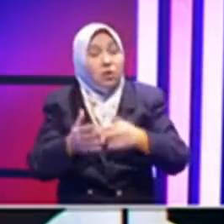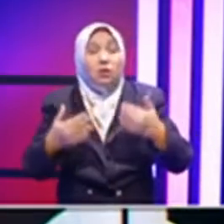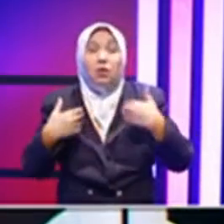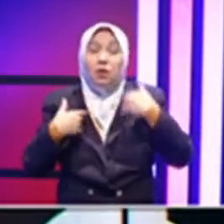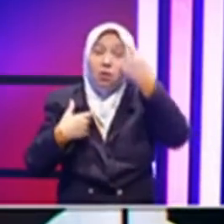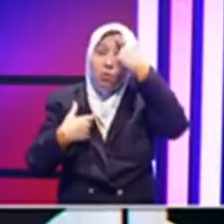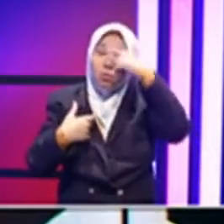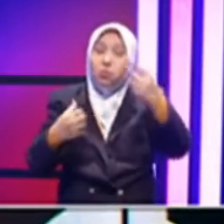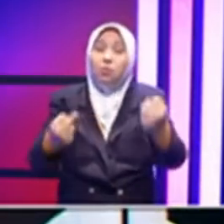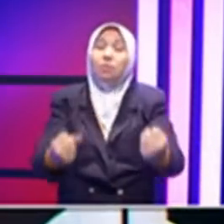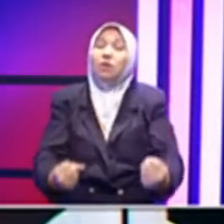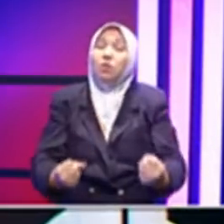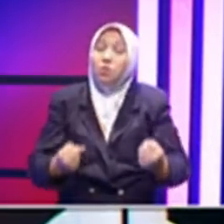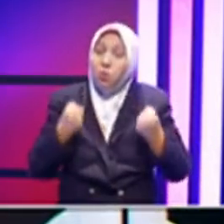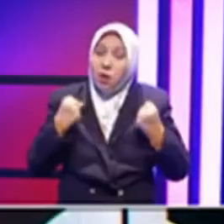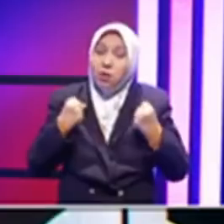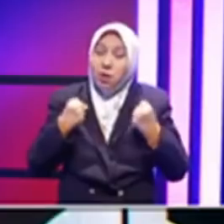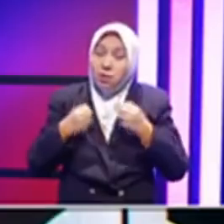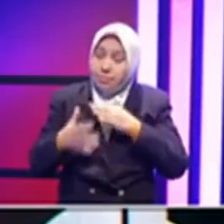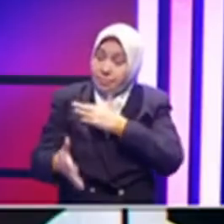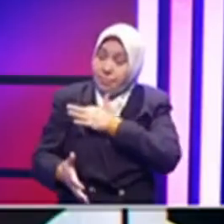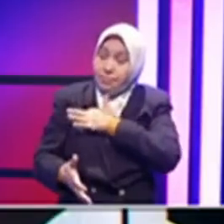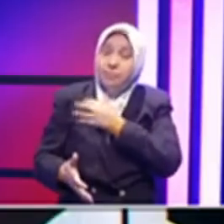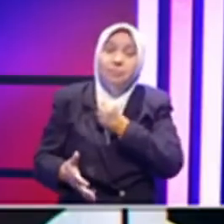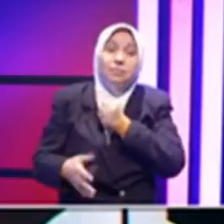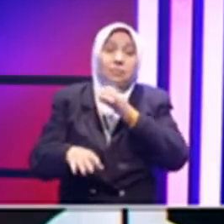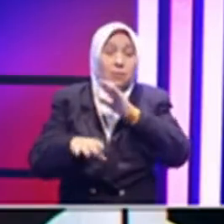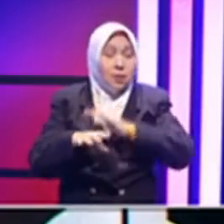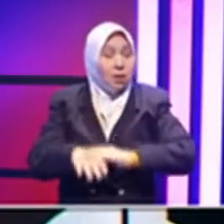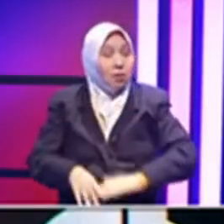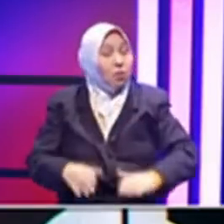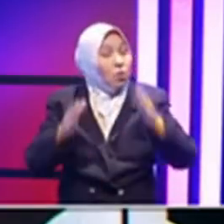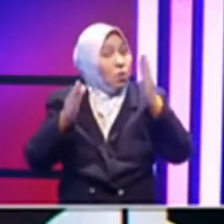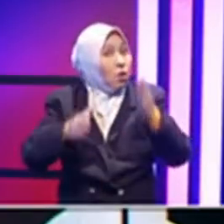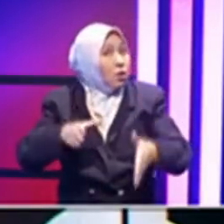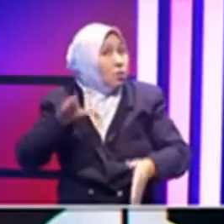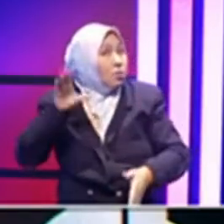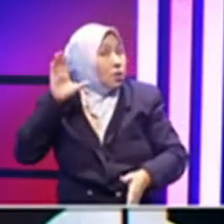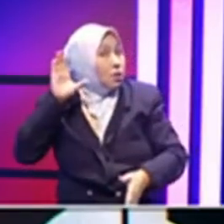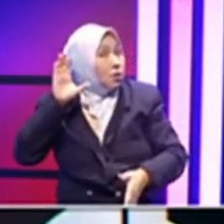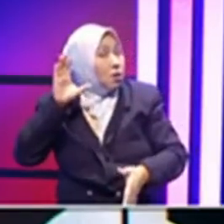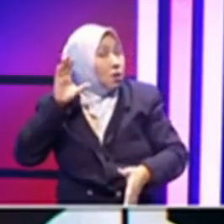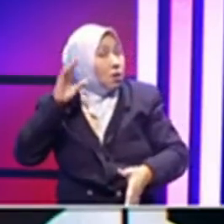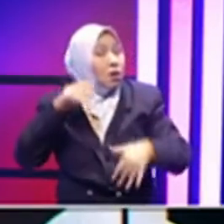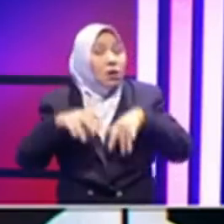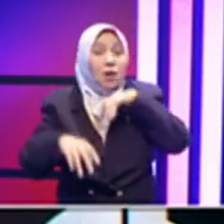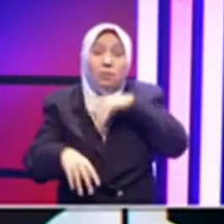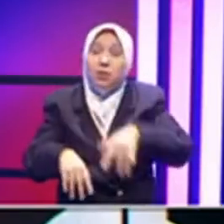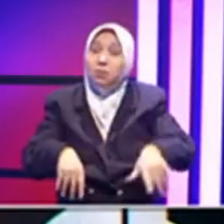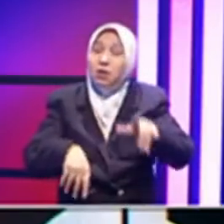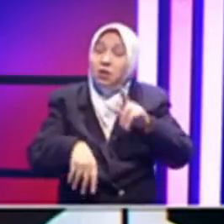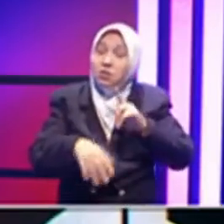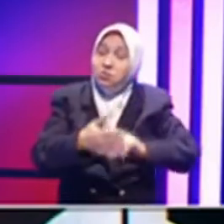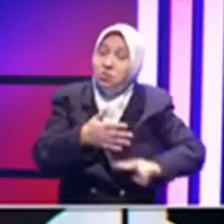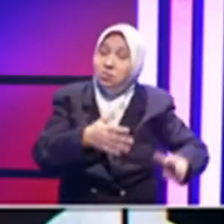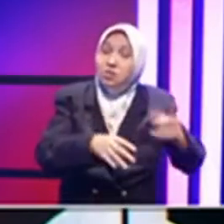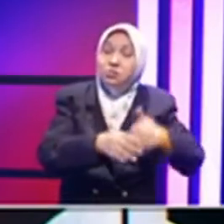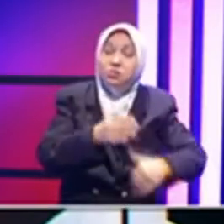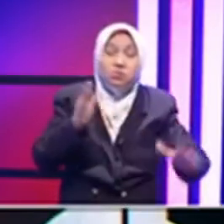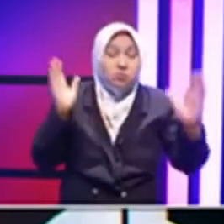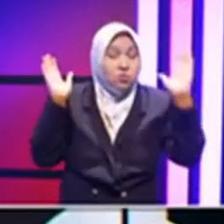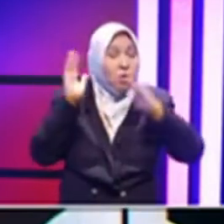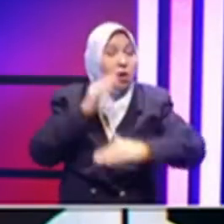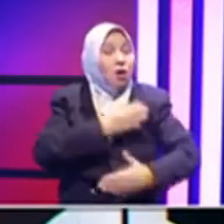untuk menguatkan lagi keimanan kepada orang yang mendengar ya. Nabi baca ketika solat subuh, ketika solat hari